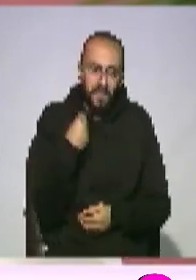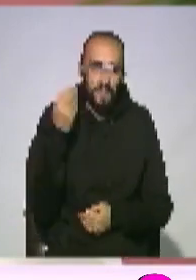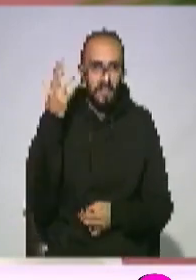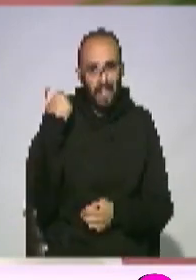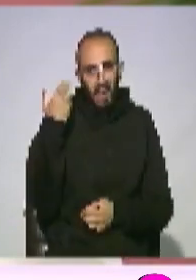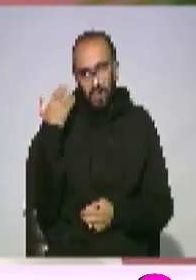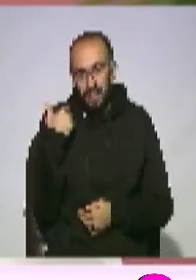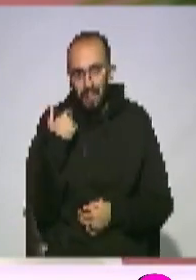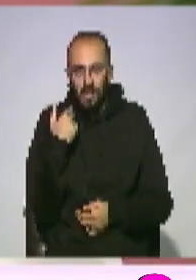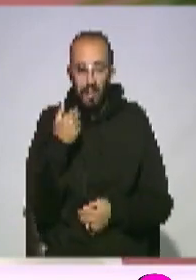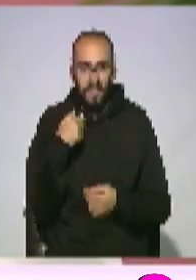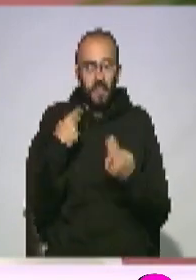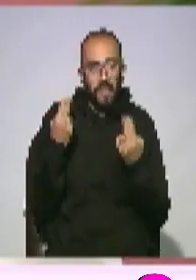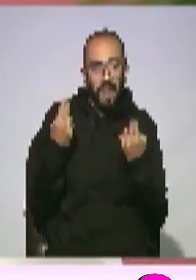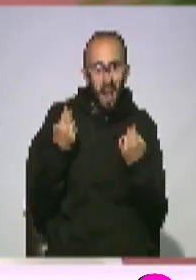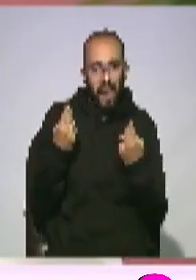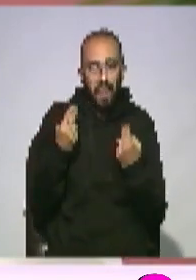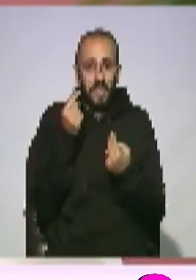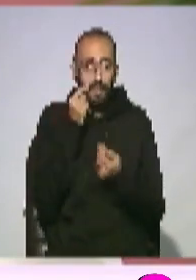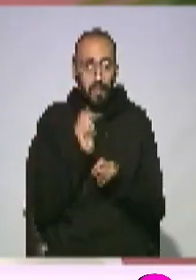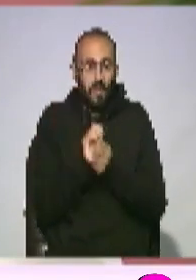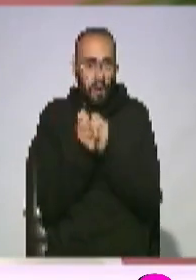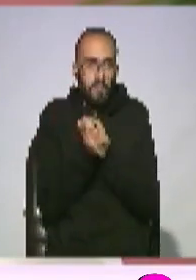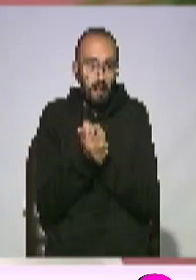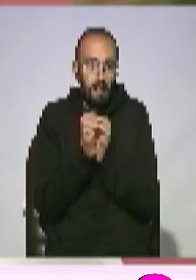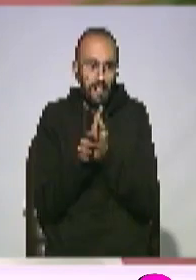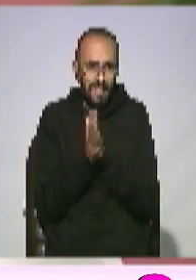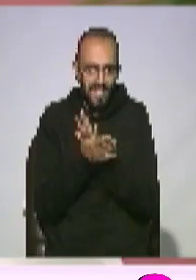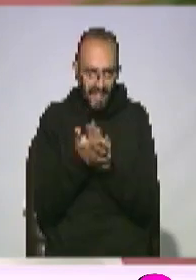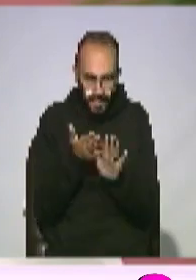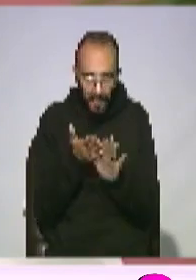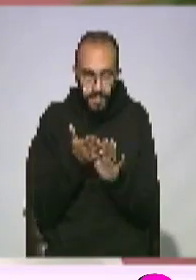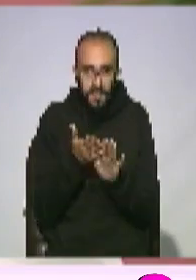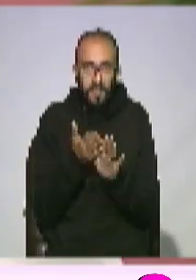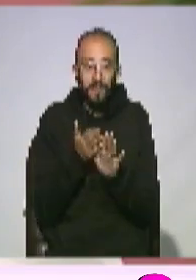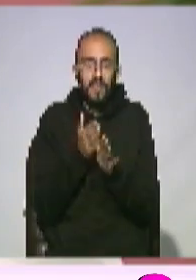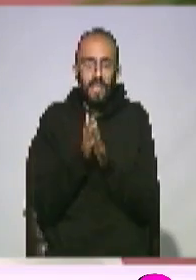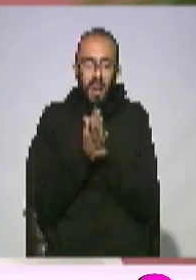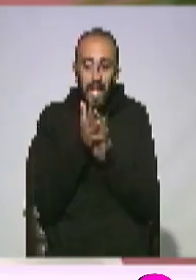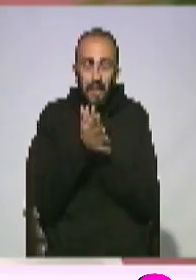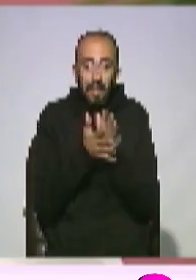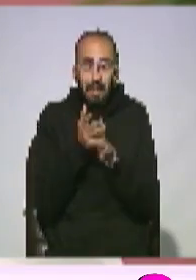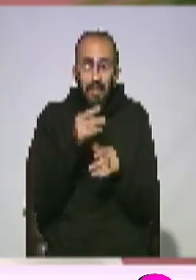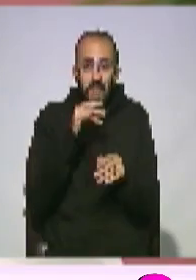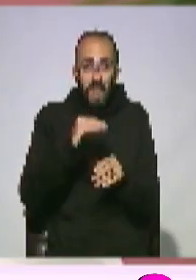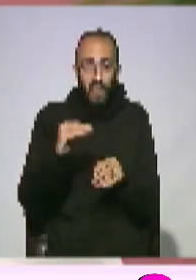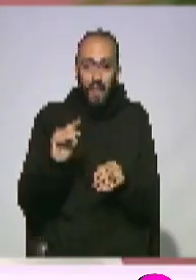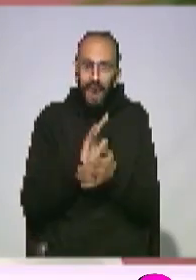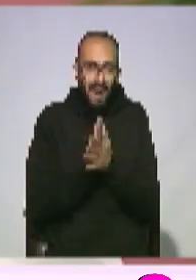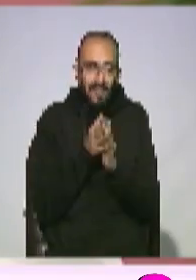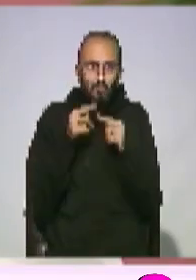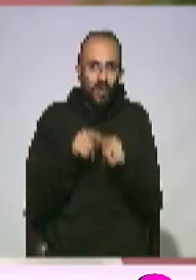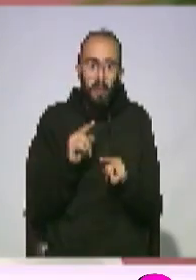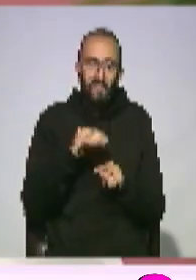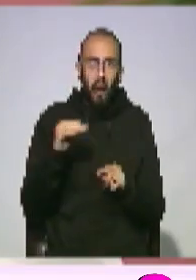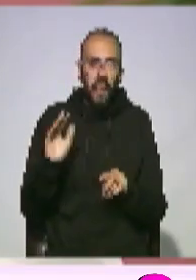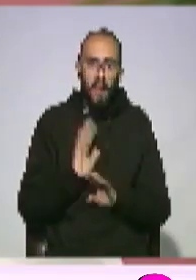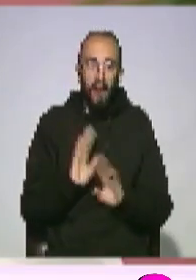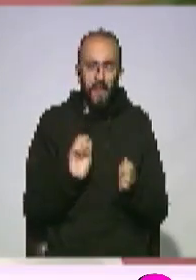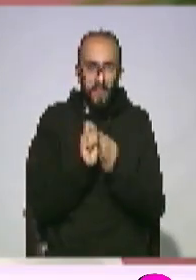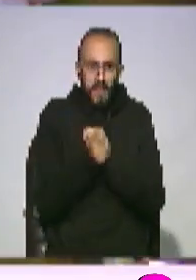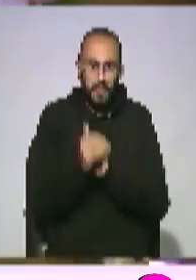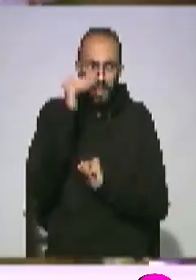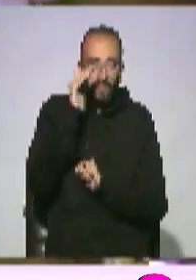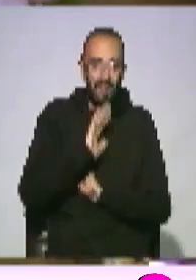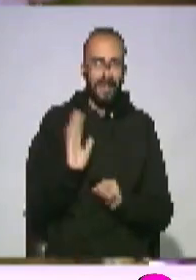شعرها وتتدلع وخلاص بقى هي بقت أنسة. فبالتالي ما ينفعش نعملها إن هي طفلة، إن هي لازم هي